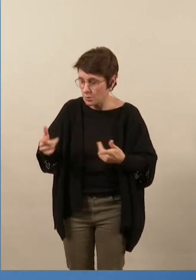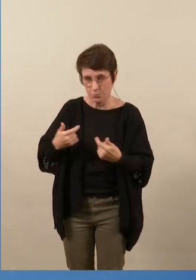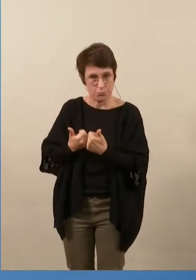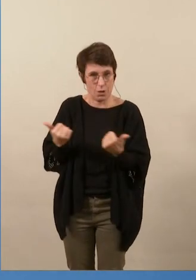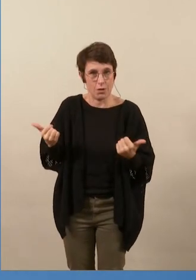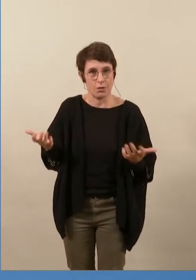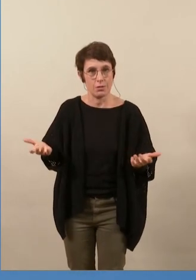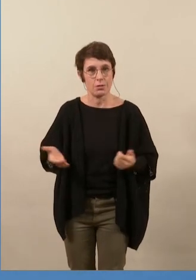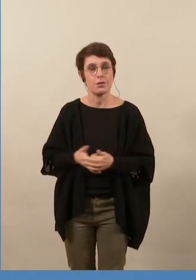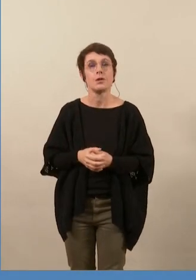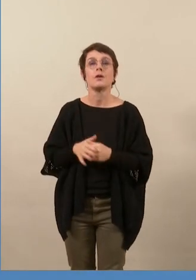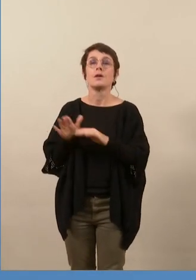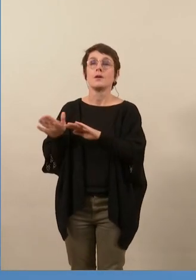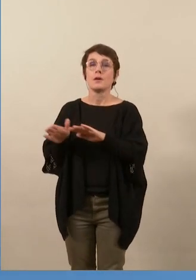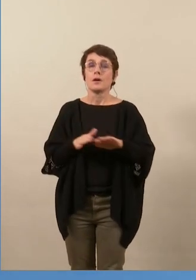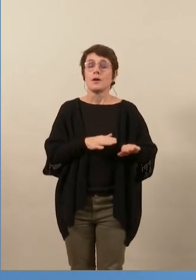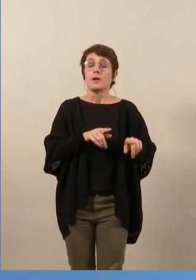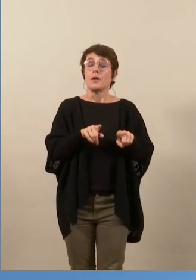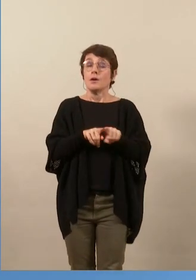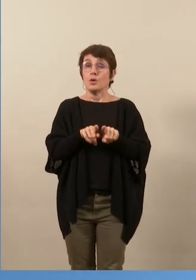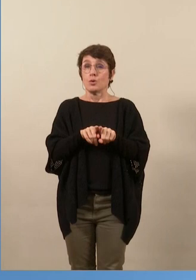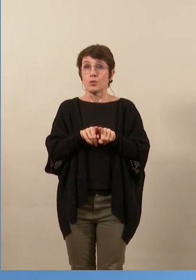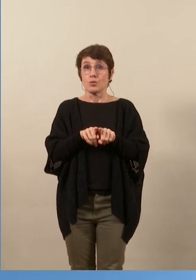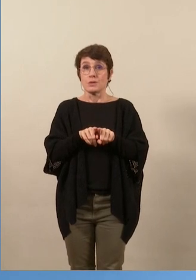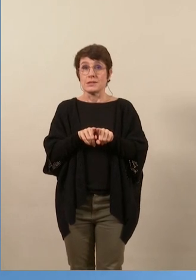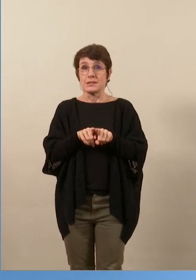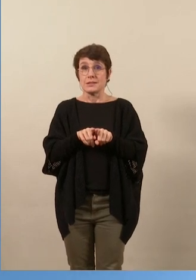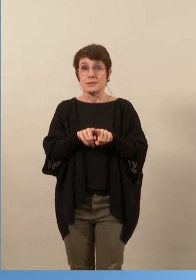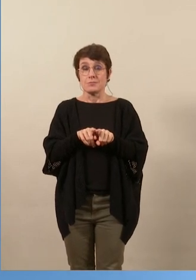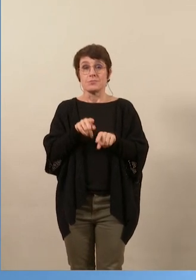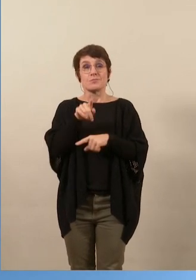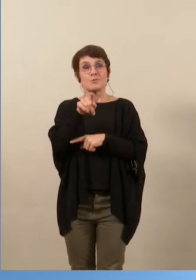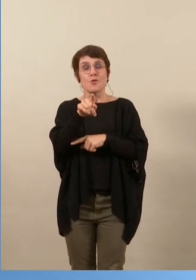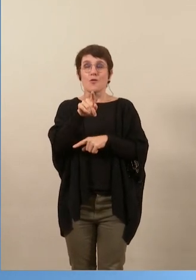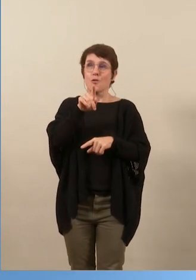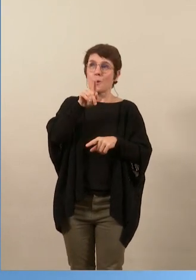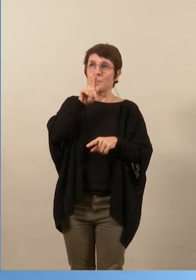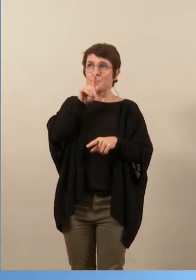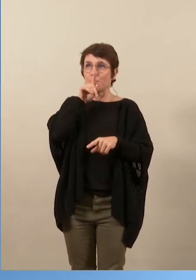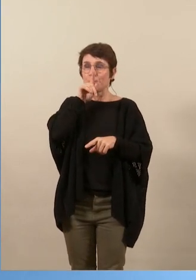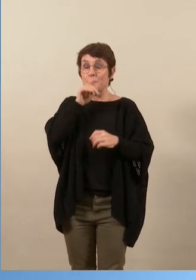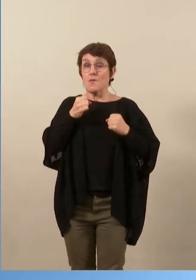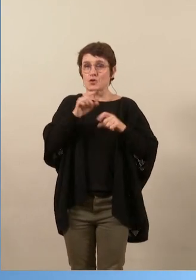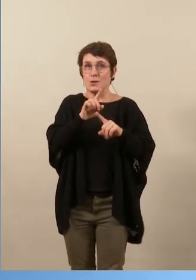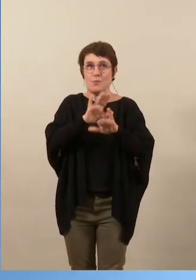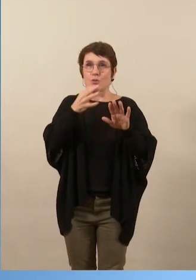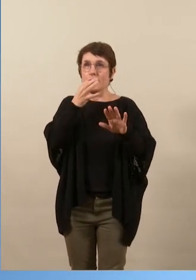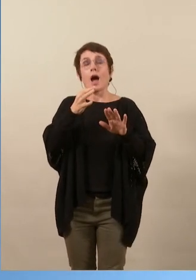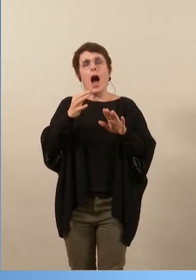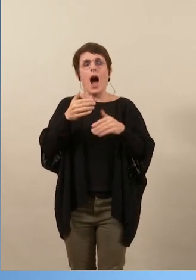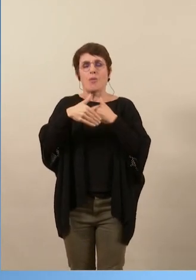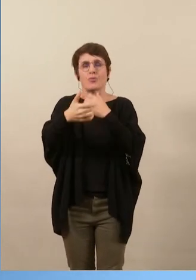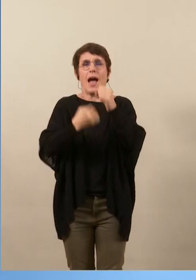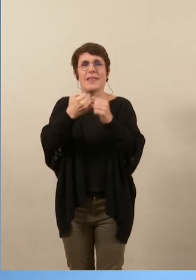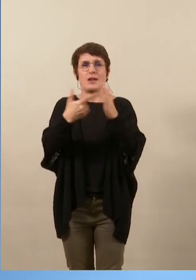je note que vous n'z plus affirmé que vous instaurerez une gratuité en 2024 des transports